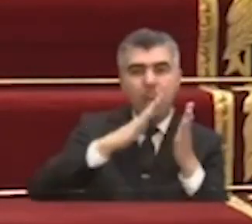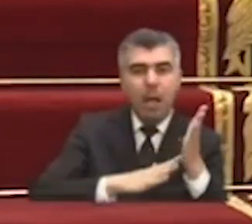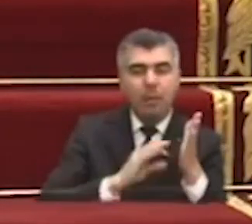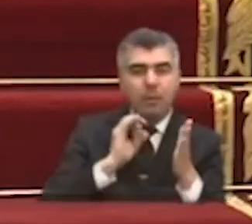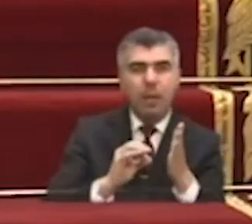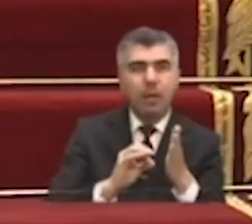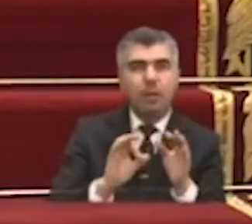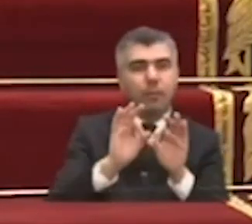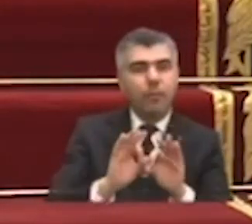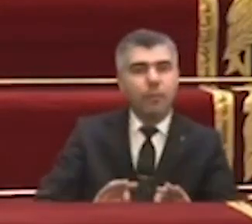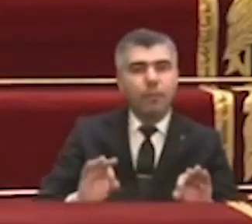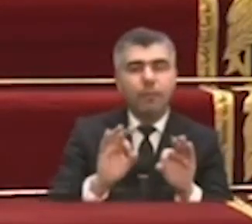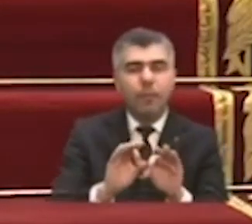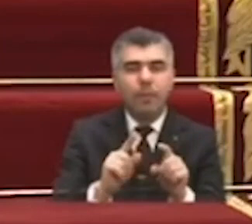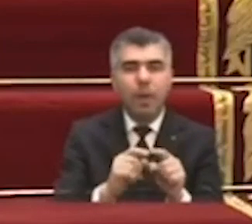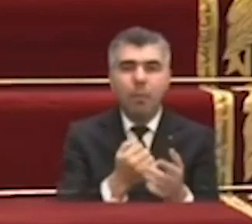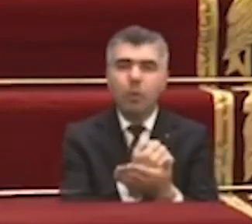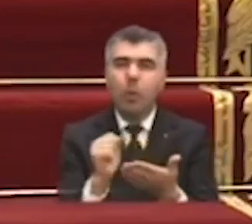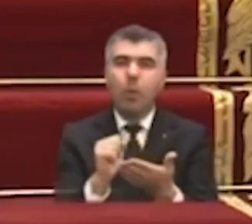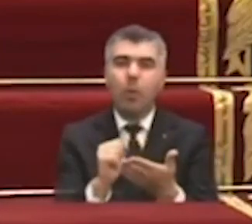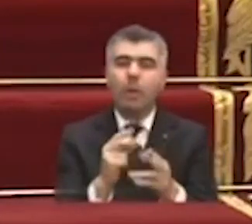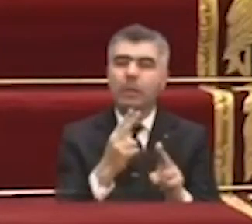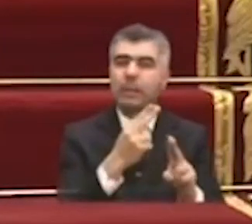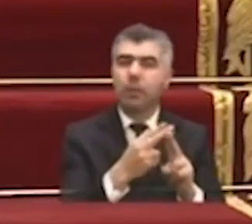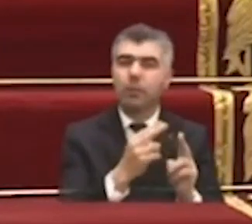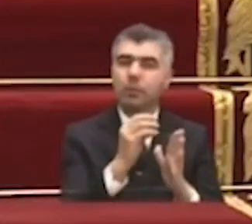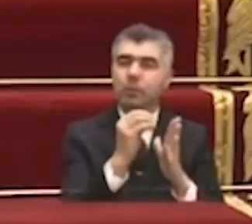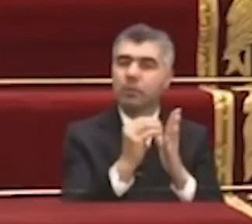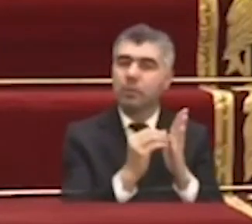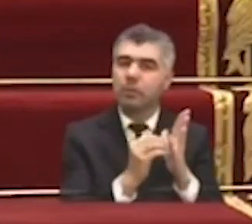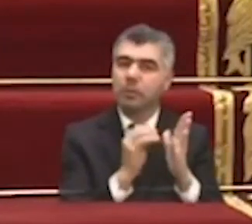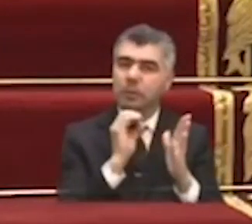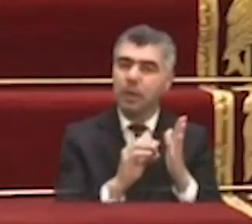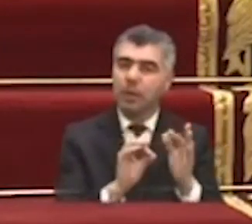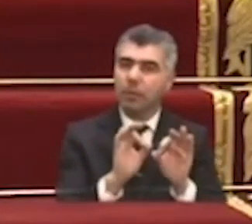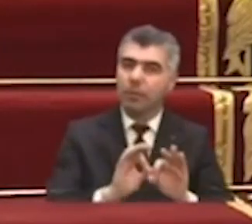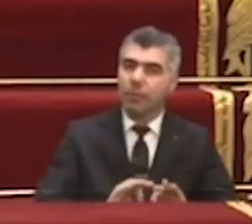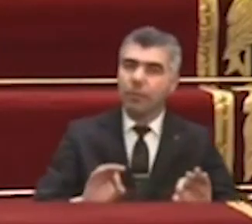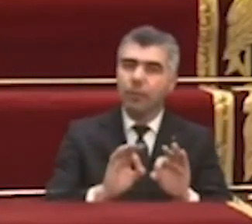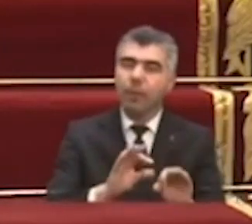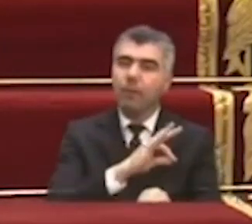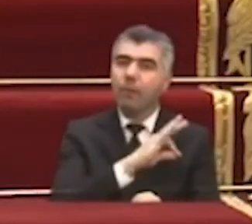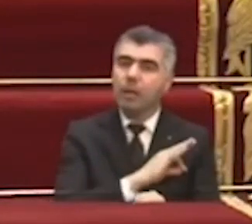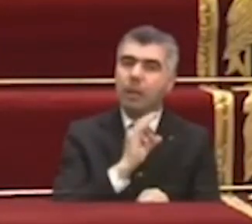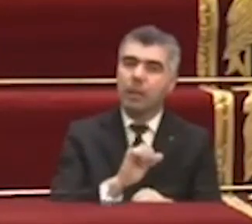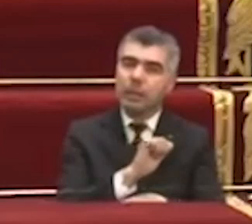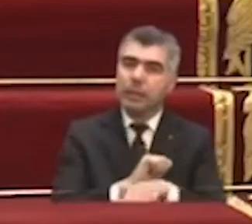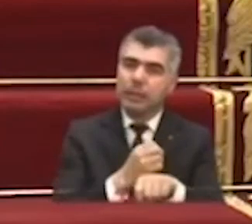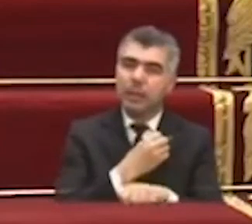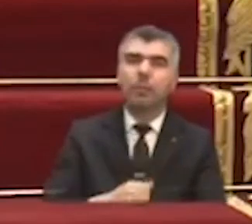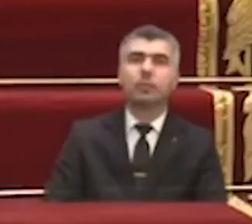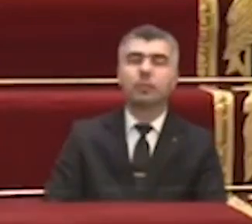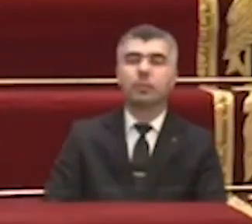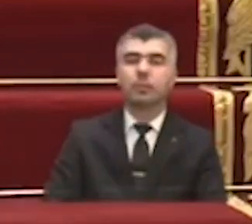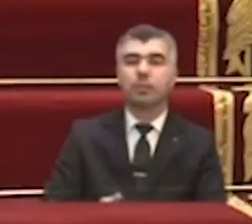محرومين، وجدوا راسهم خارج الحصيص، لان هذه المؤشرات هذه ما كتخولهمش الاستفاده والتغطيه الصحيه.